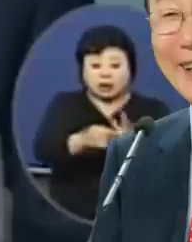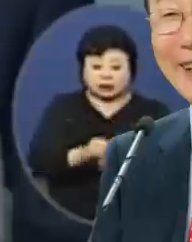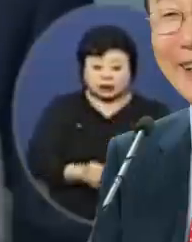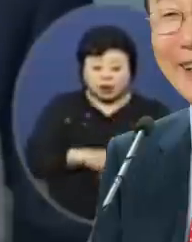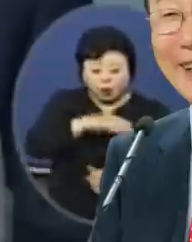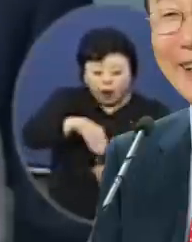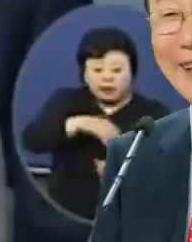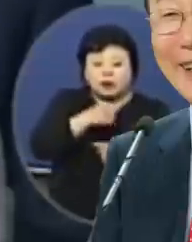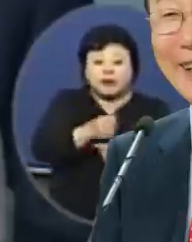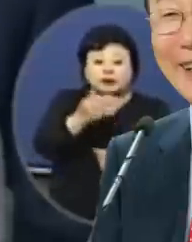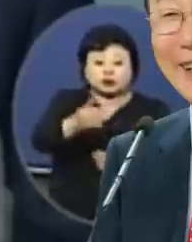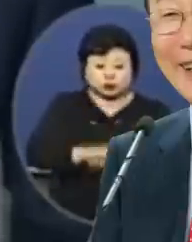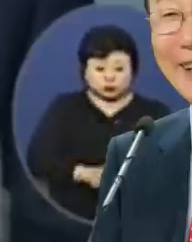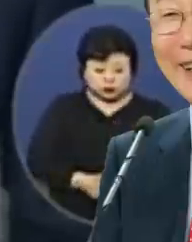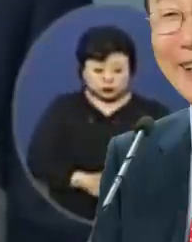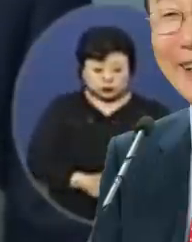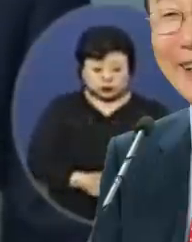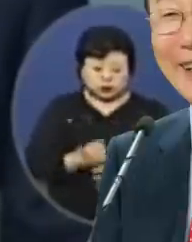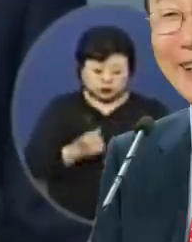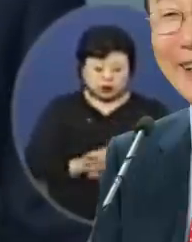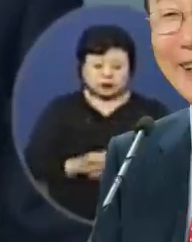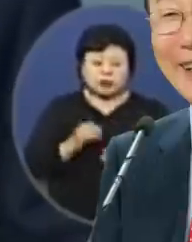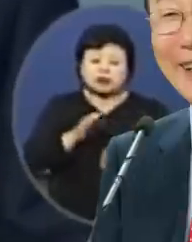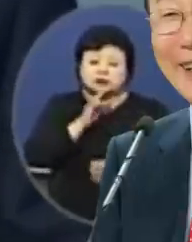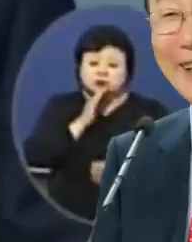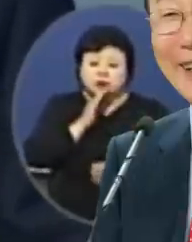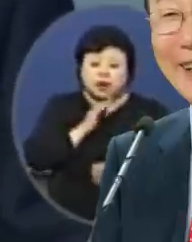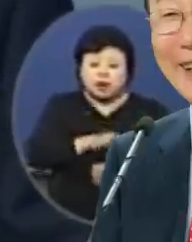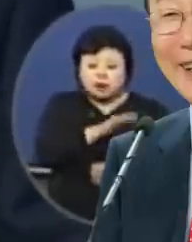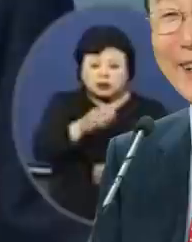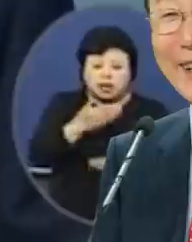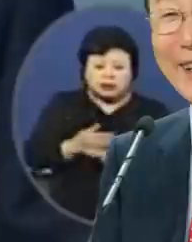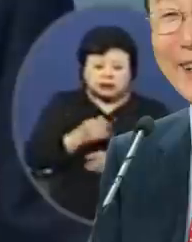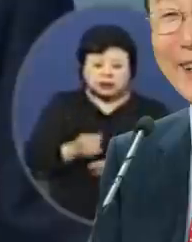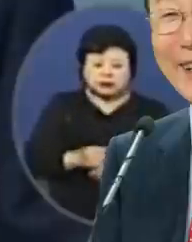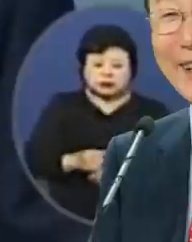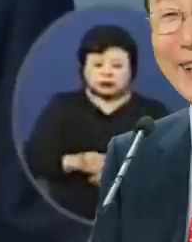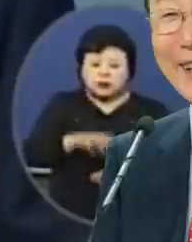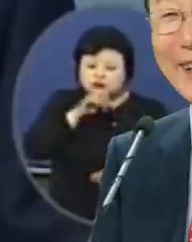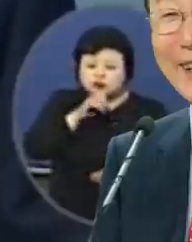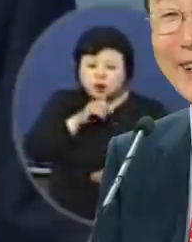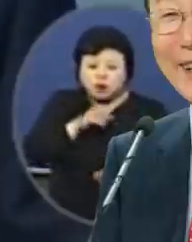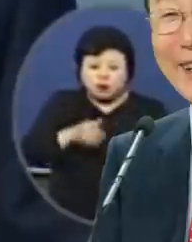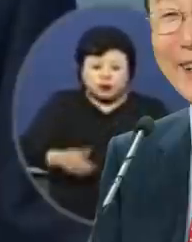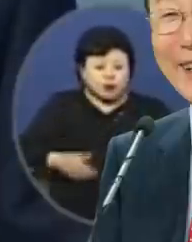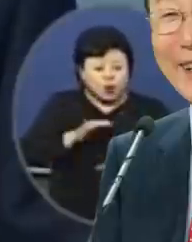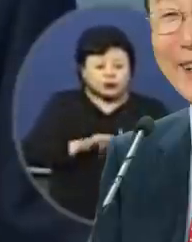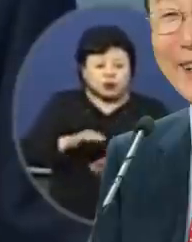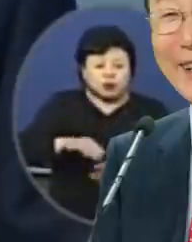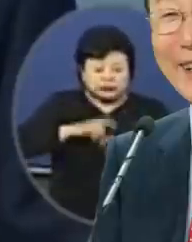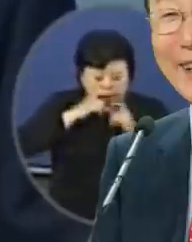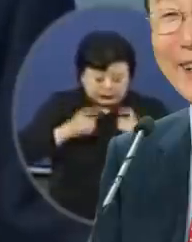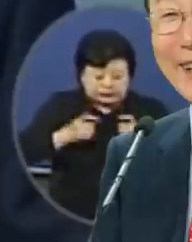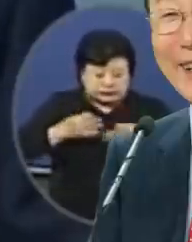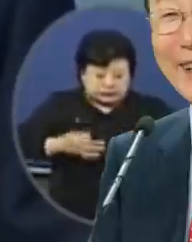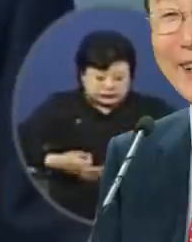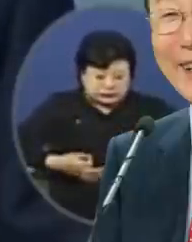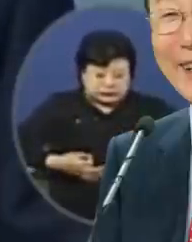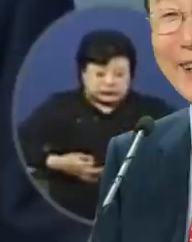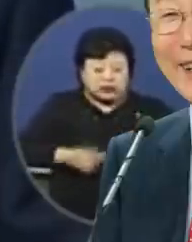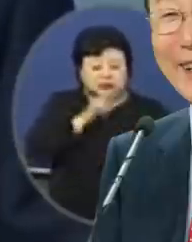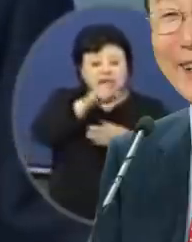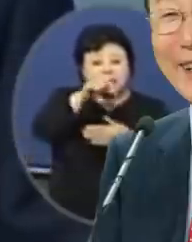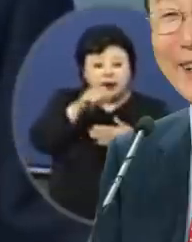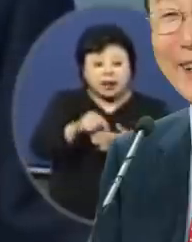환경을 만들어가는 것입니다. 그러므로 사실 여러분은 우리가 다른 사람에게 원망할 필요 없어요. 자기 자신이 자기의